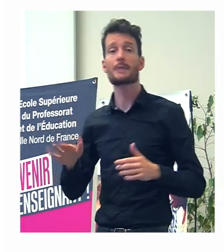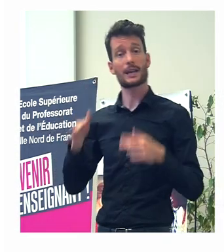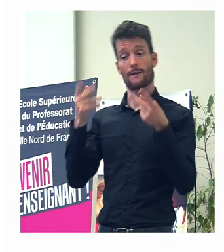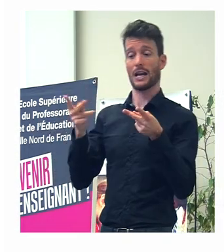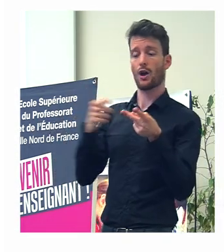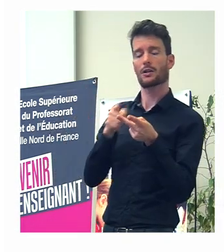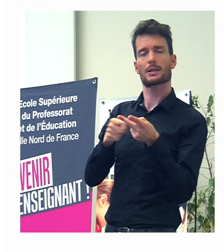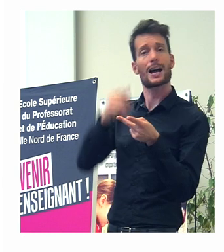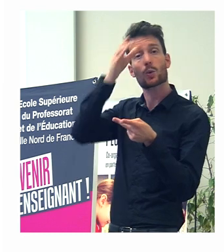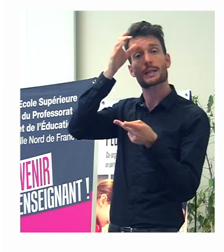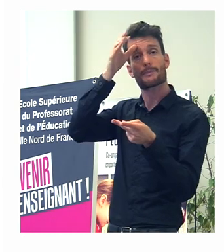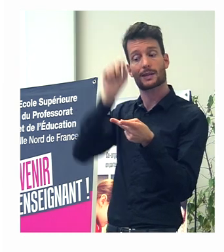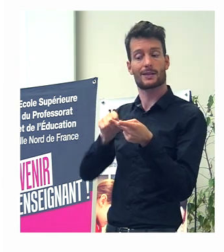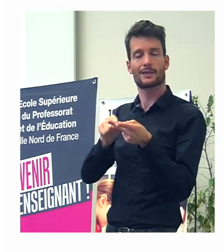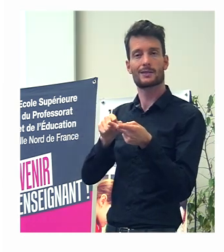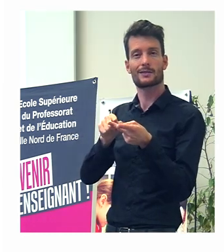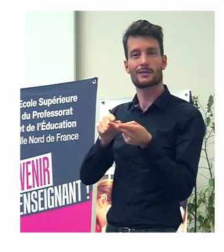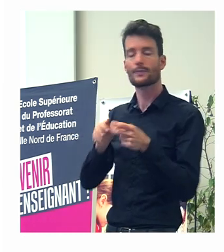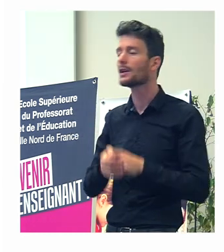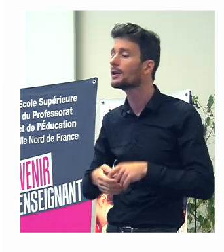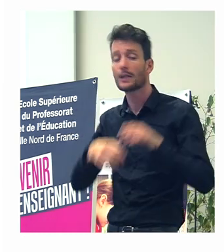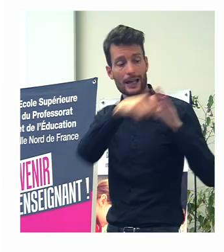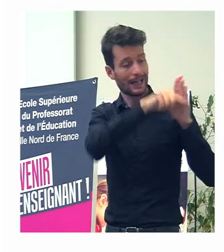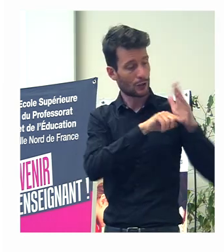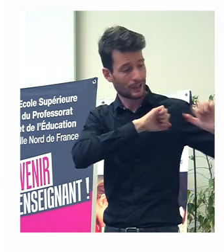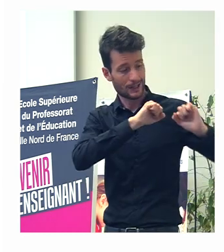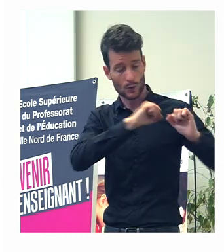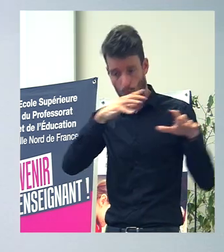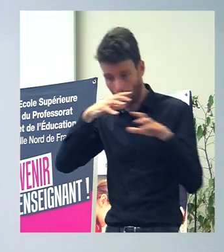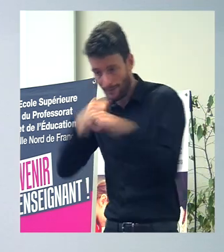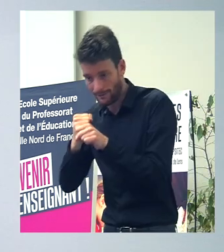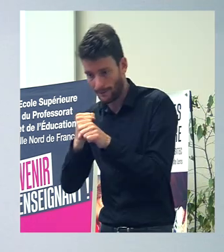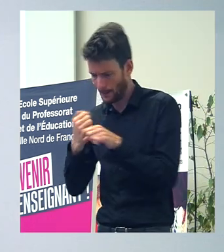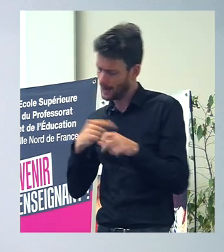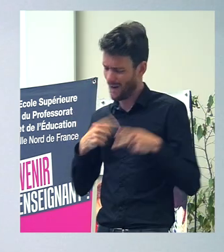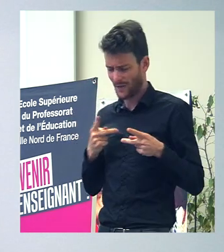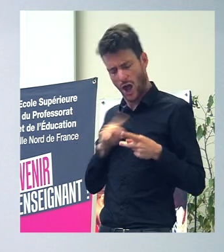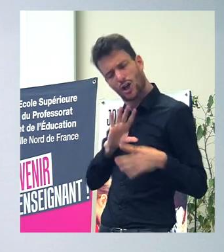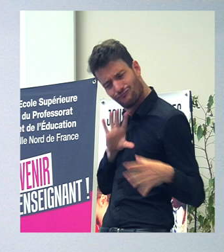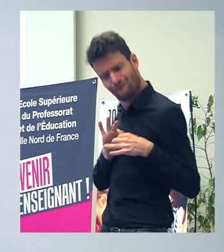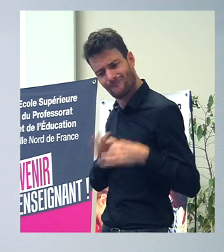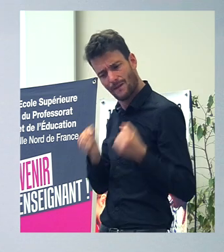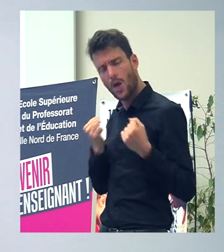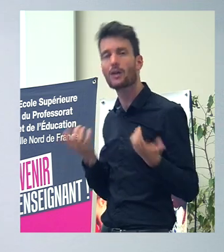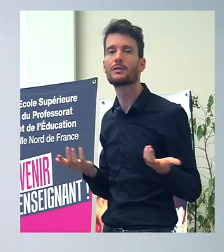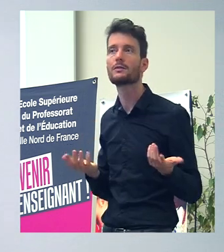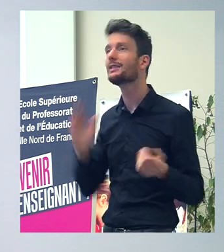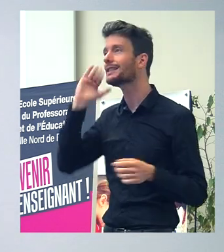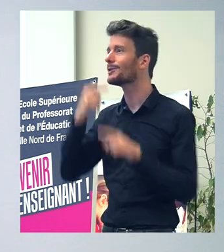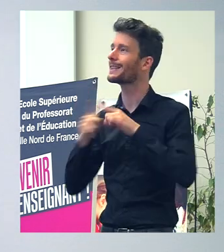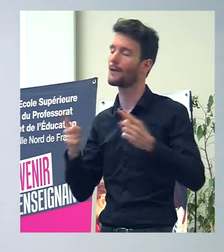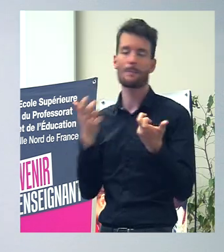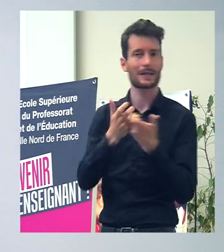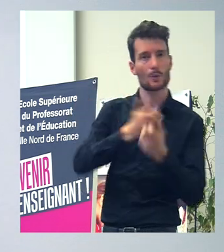un concept qui résume une règle d'action, mais auquel on est attaché. C'est pour ça qu'il y a une différence entre le concept,